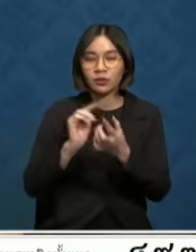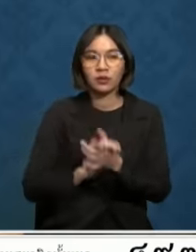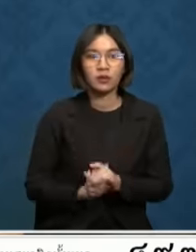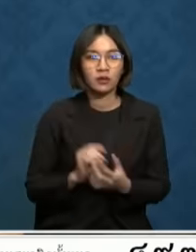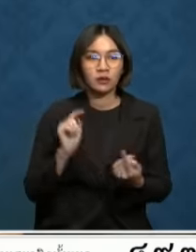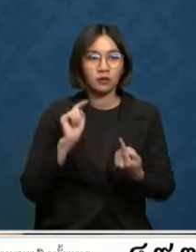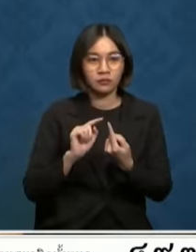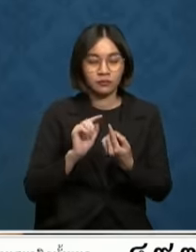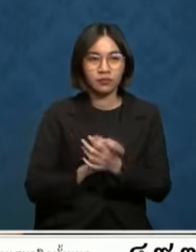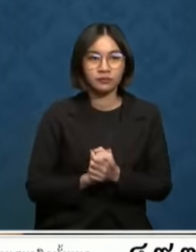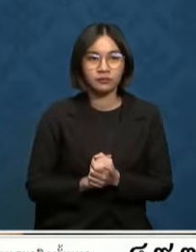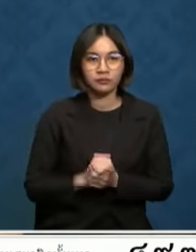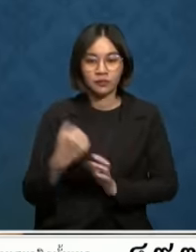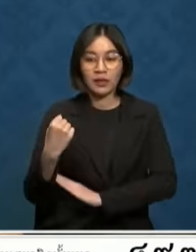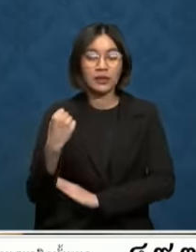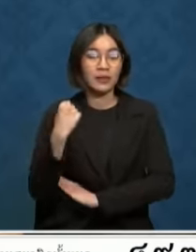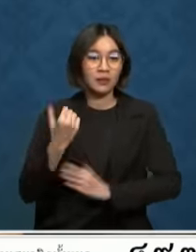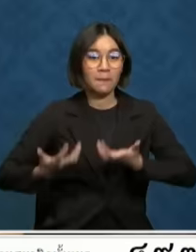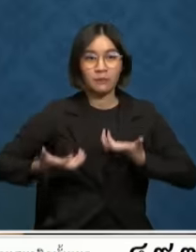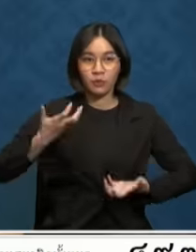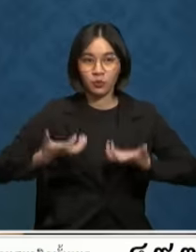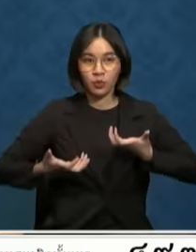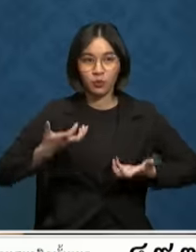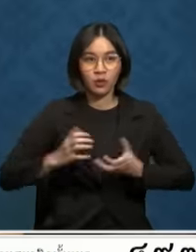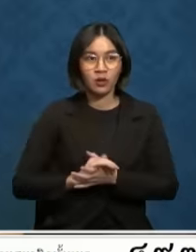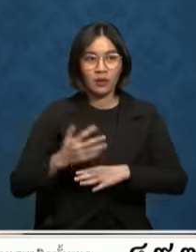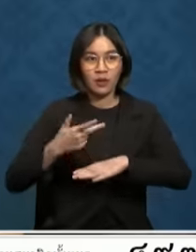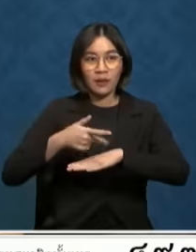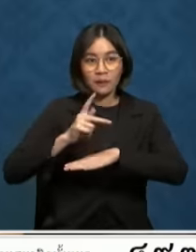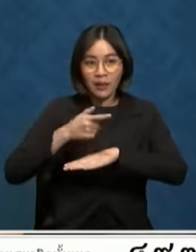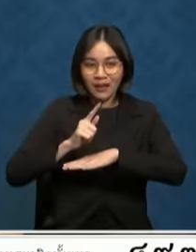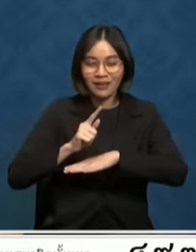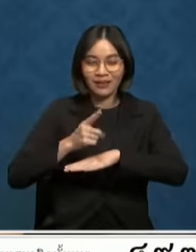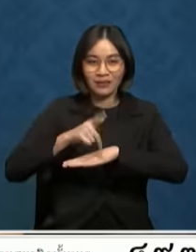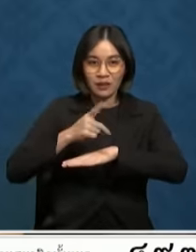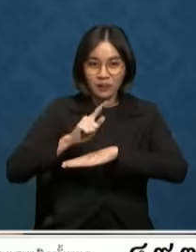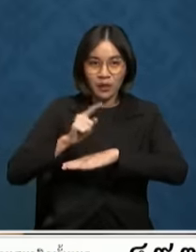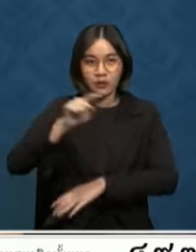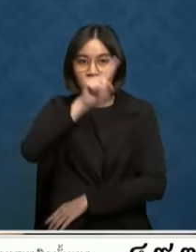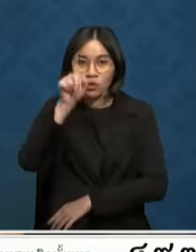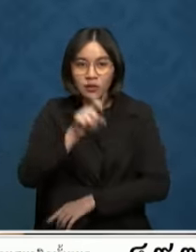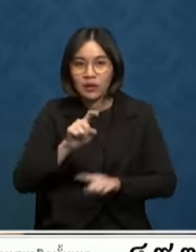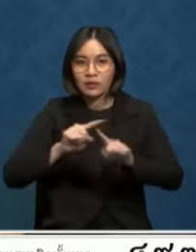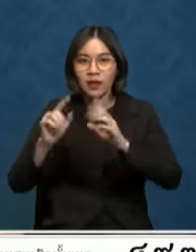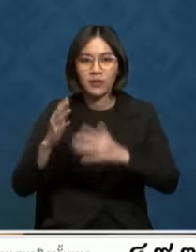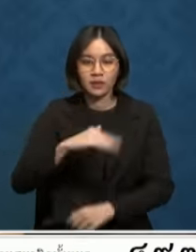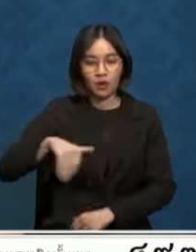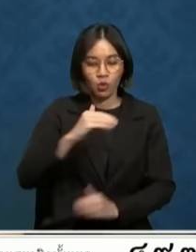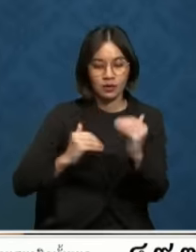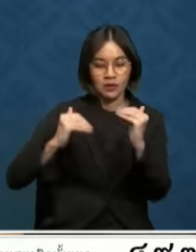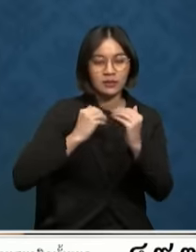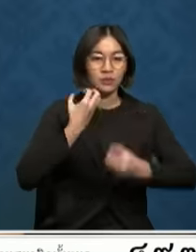Balance ofPowerนะครับท่านประธานไม่ต้องติดไม่ไม่ต้องไปสงสัยอะไรเรามีสิทธิ์